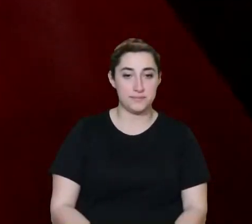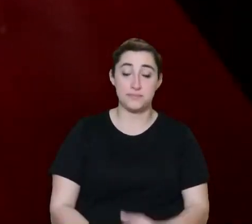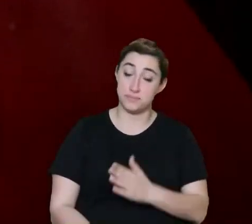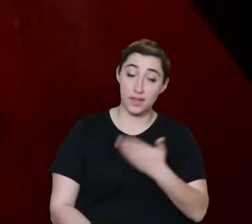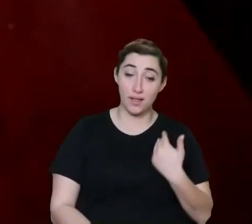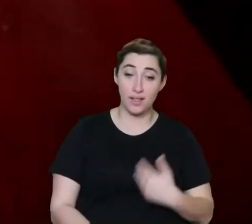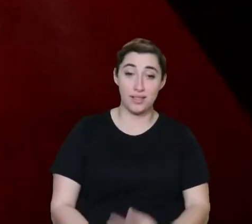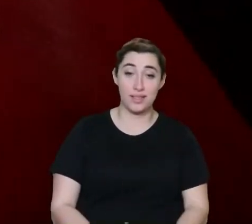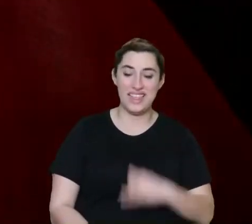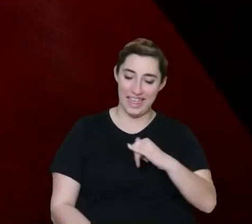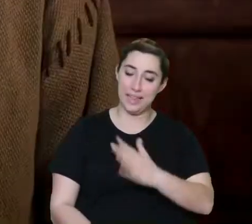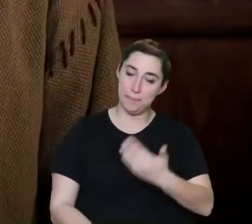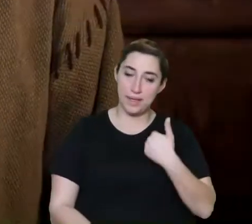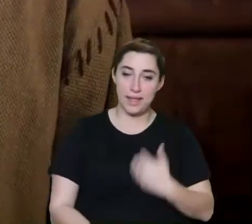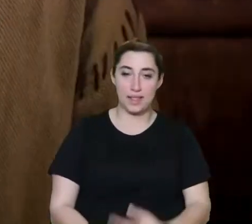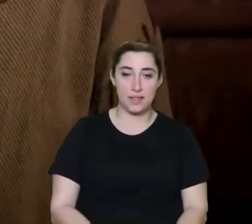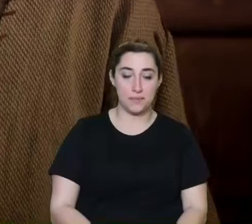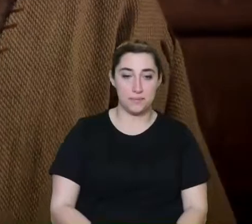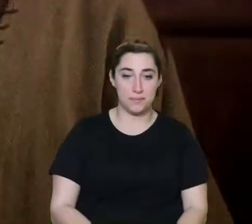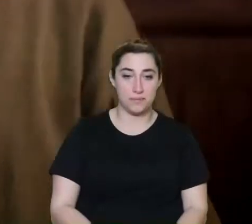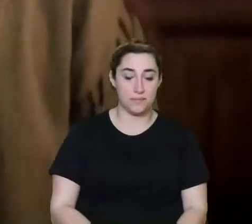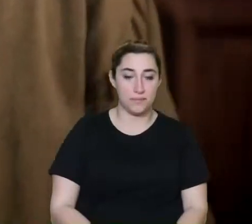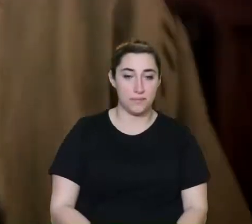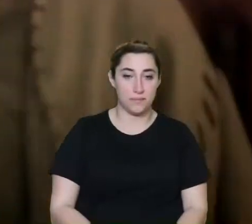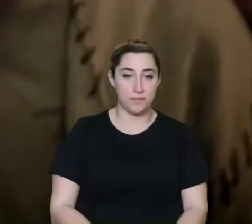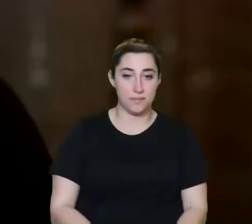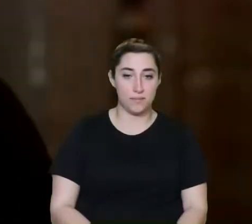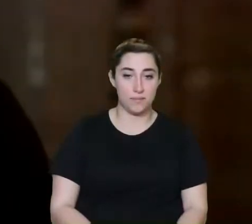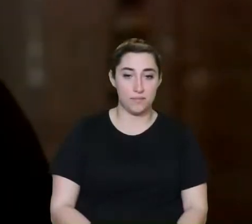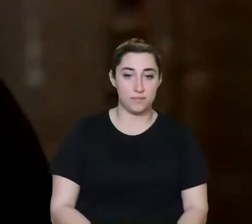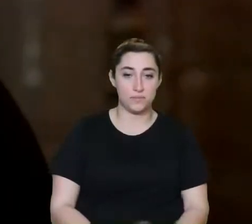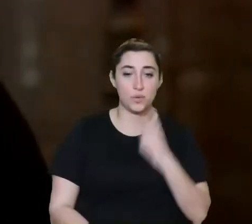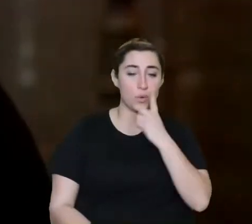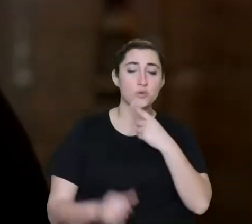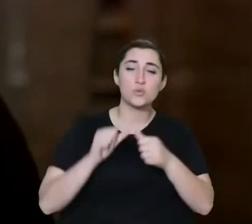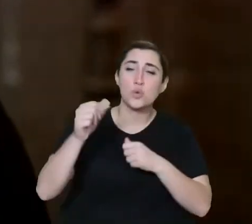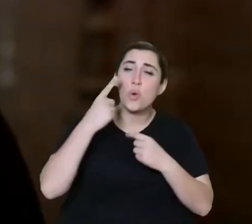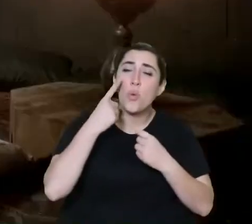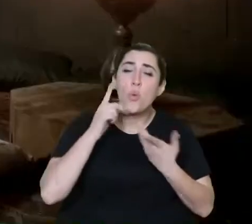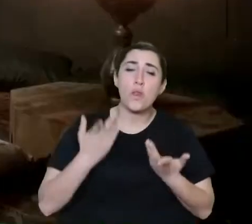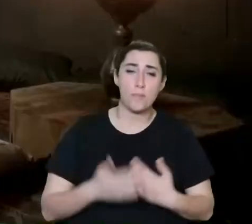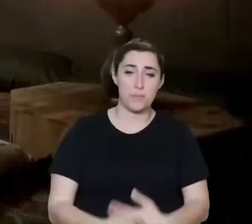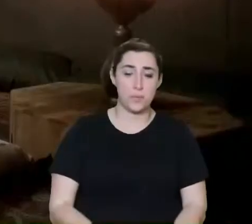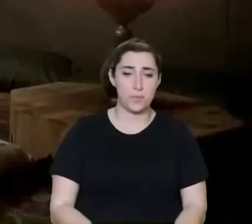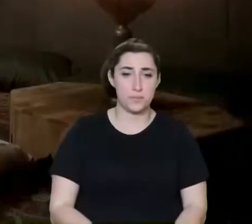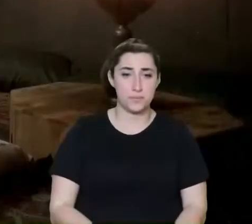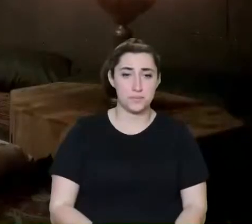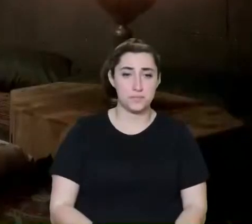Gel. Yakınıma gel. Bacım Sultan gülümseyerek Yunus'a bakıyor. Gözlerim ırağı seçemez artık.